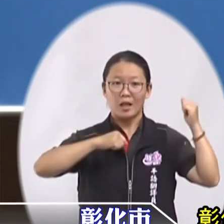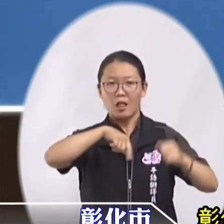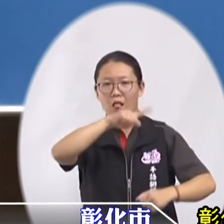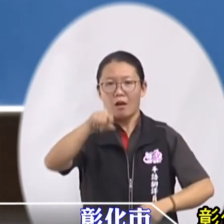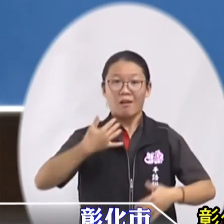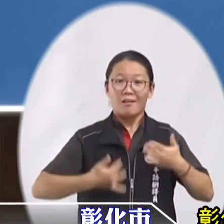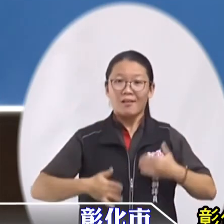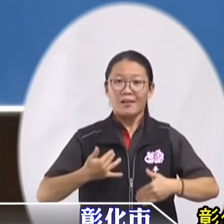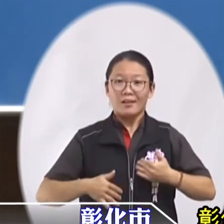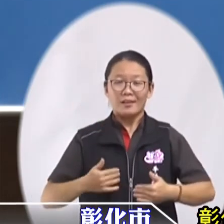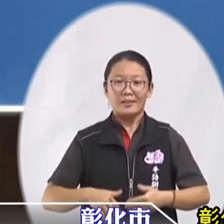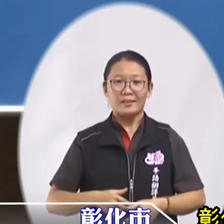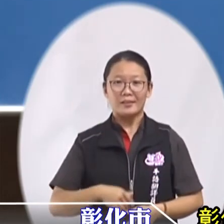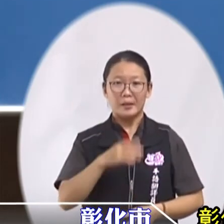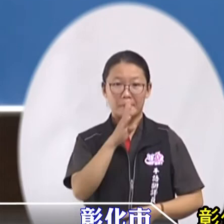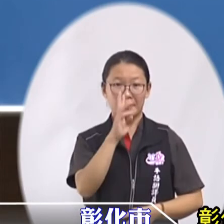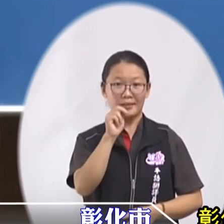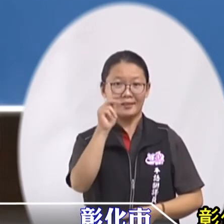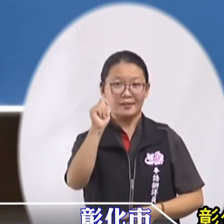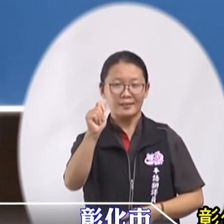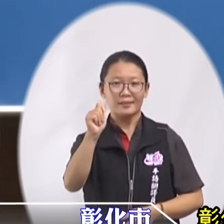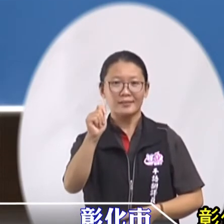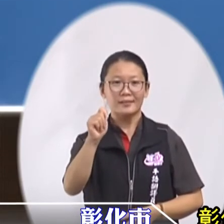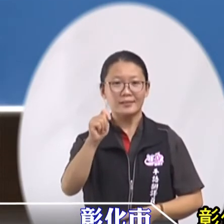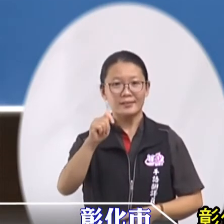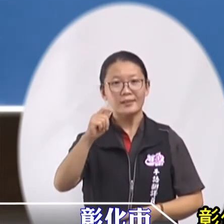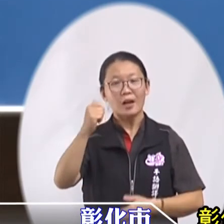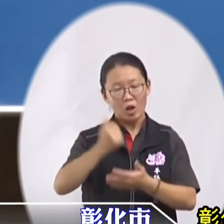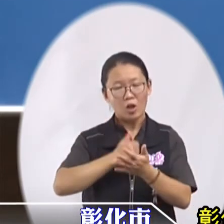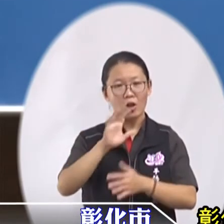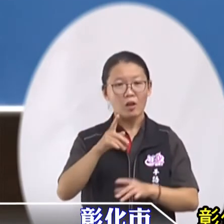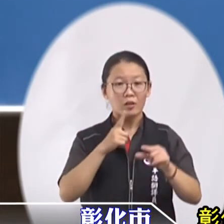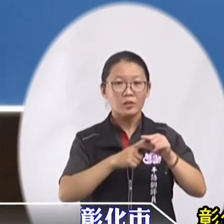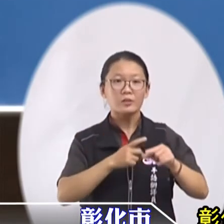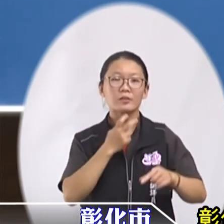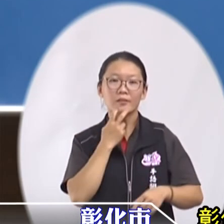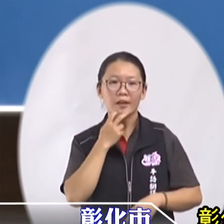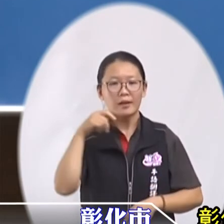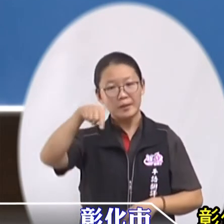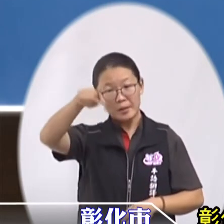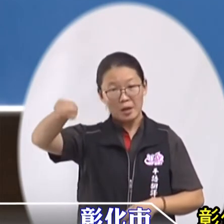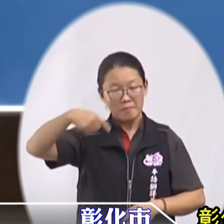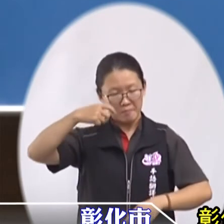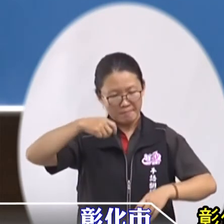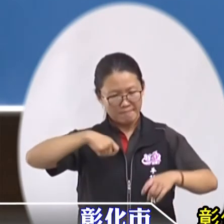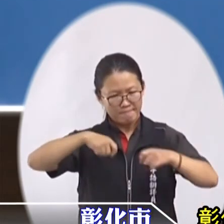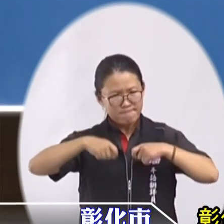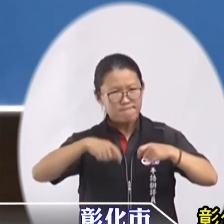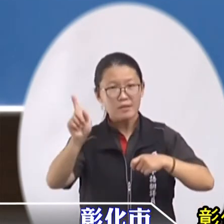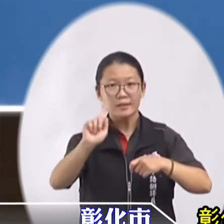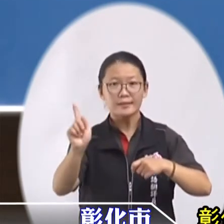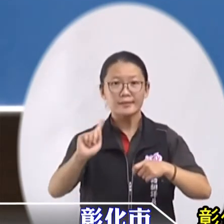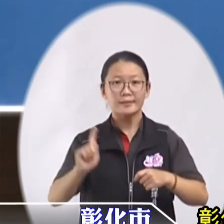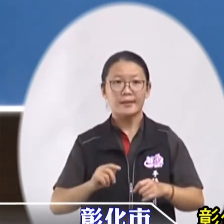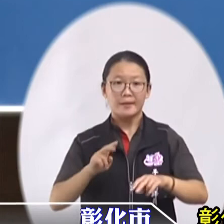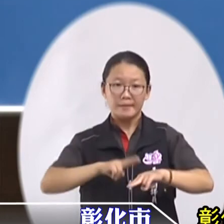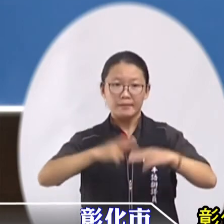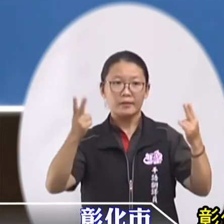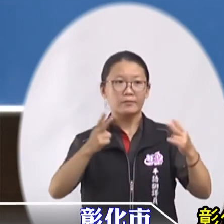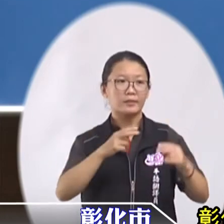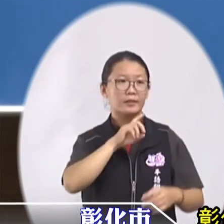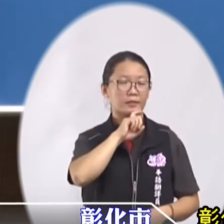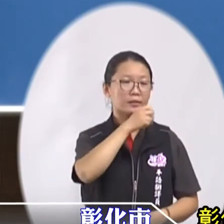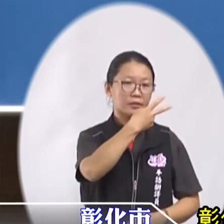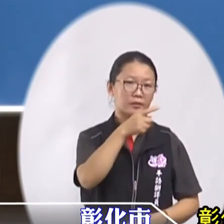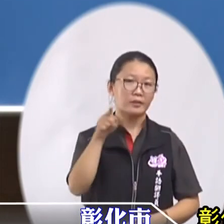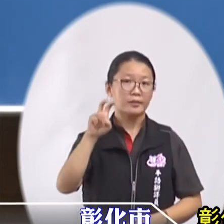欢喜接到 BNT 哈 ，BNT 目前中央的规划啦哈，目前中央的规划开放哦，